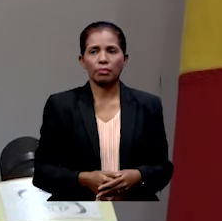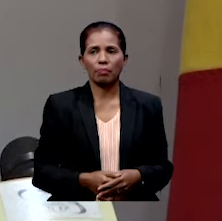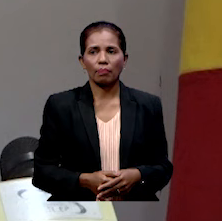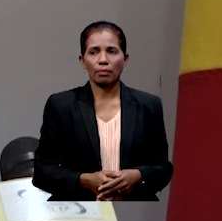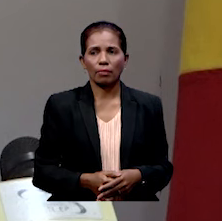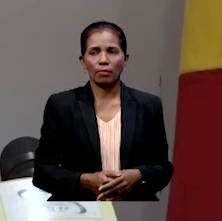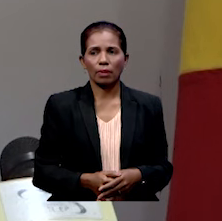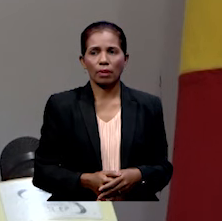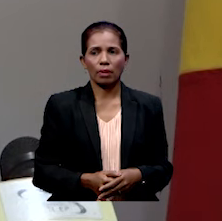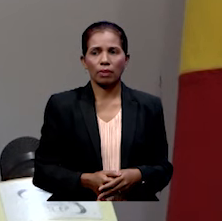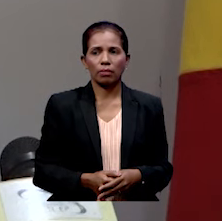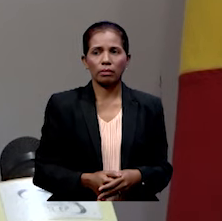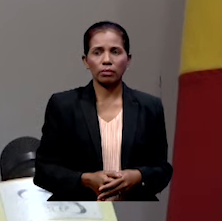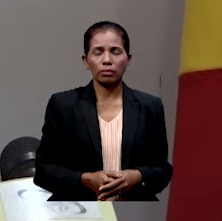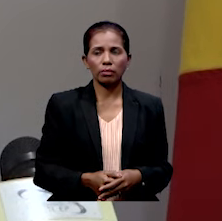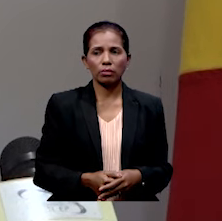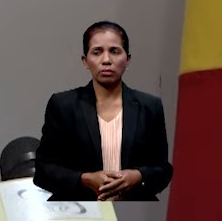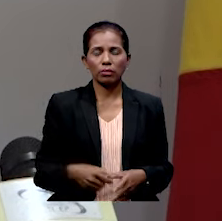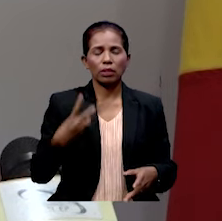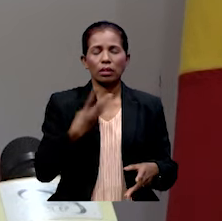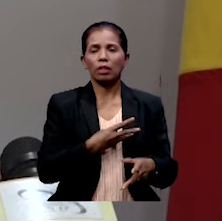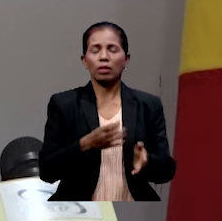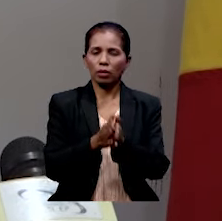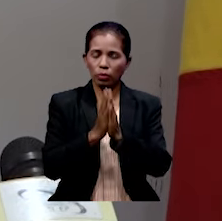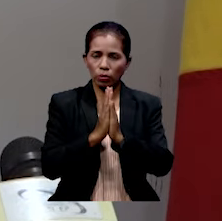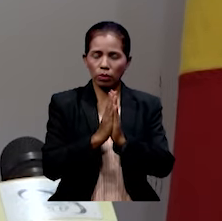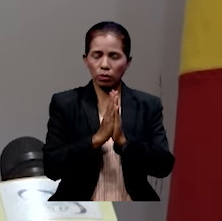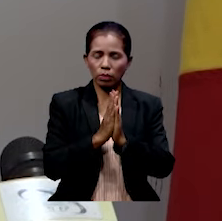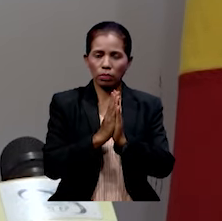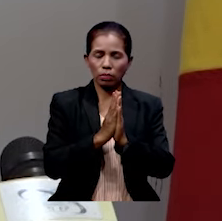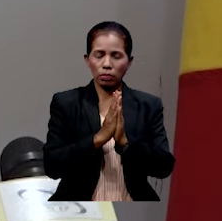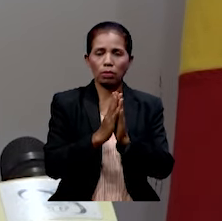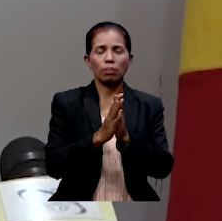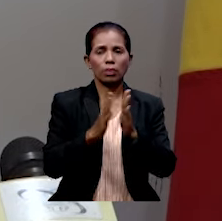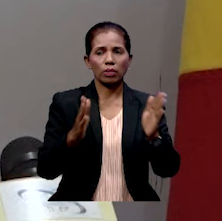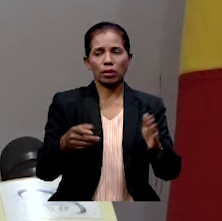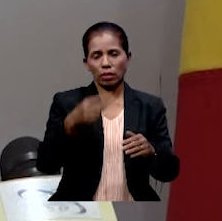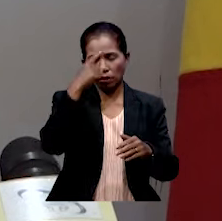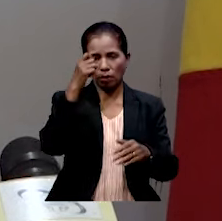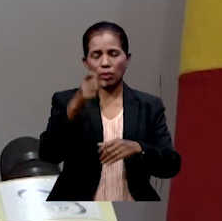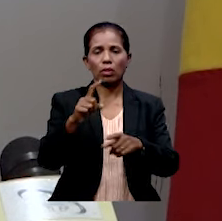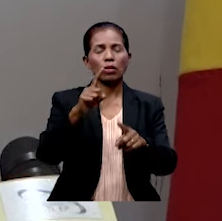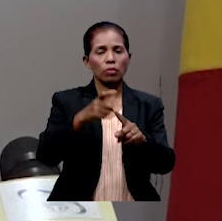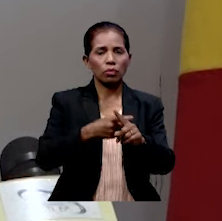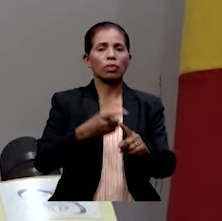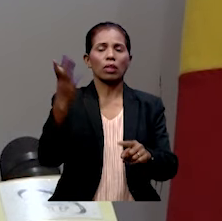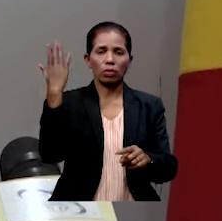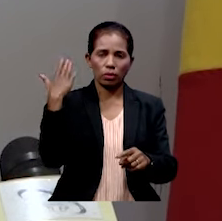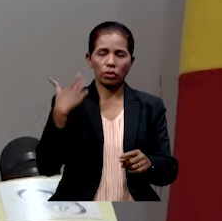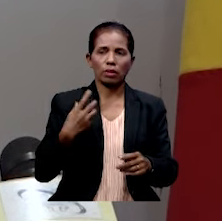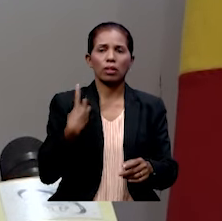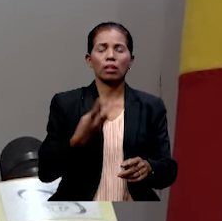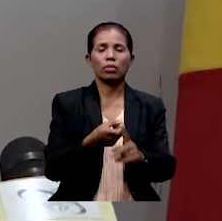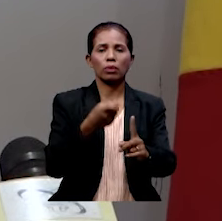ne ve i de us vot. També foi en tina fulan kuduk,